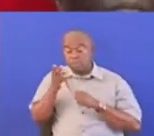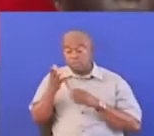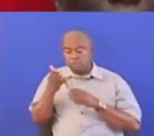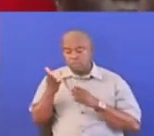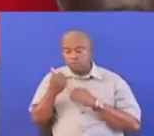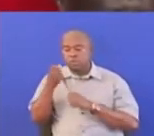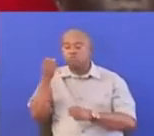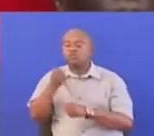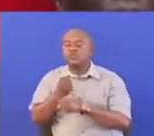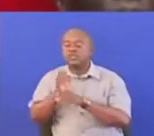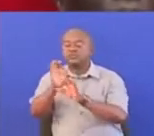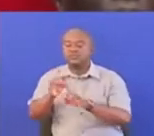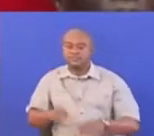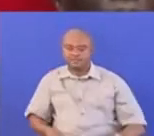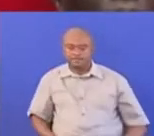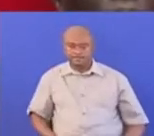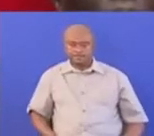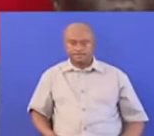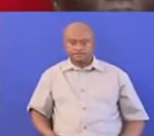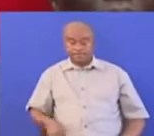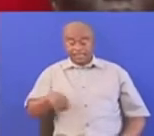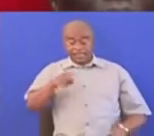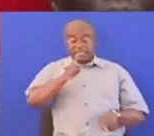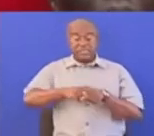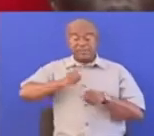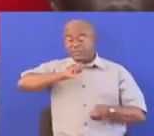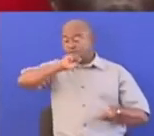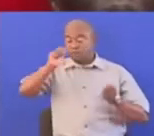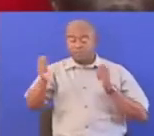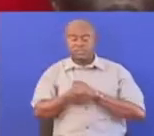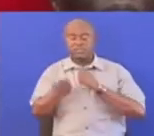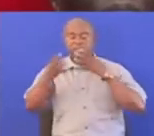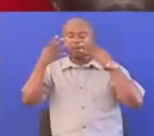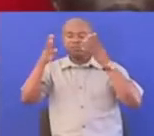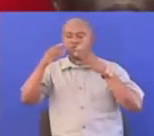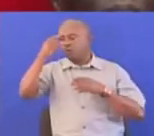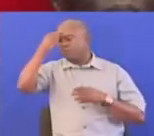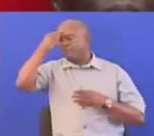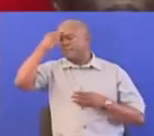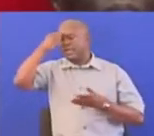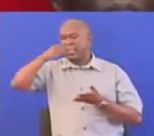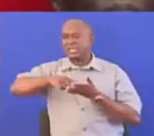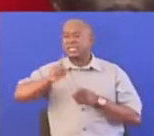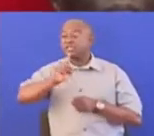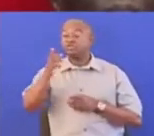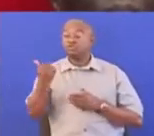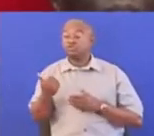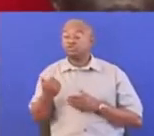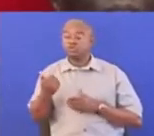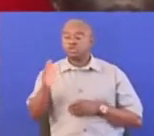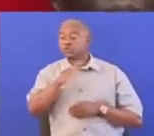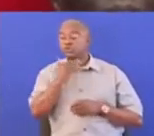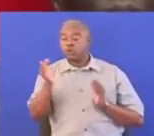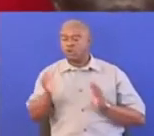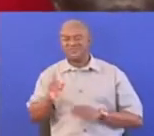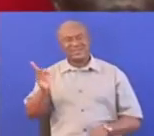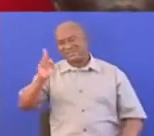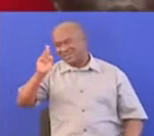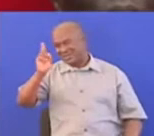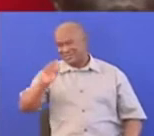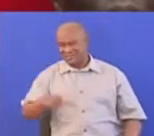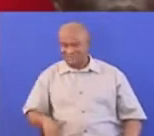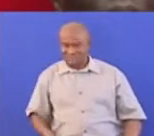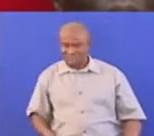Mheshimiwa Spika, tunapobadilisha kuwa msitu hatumaanishi kwamba tunakwenda kuua uhifadhi.